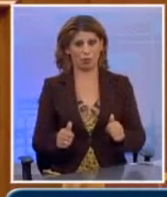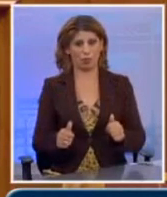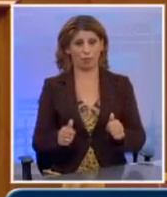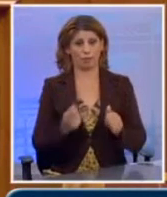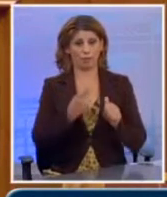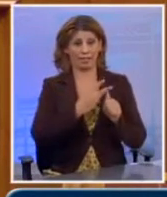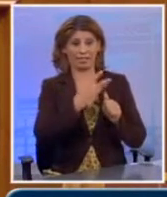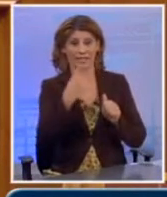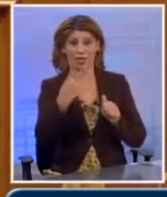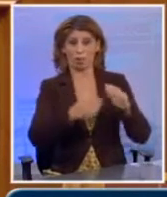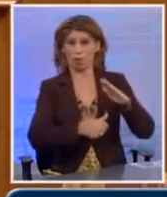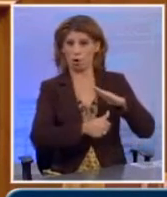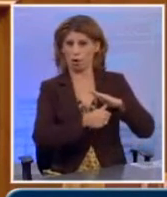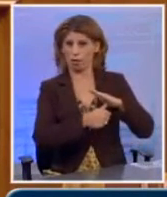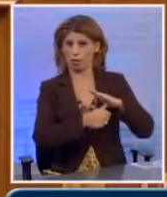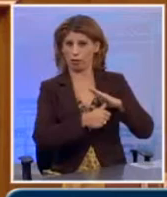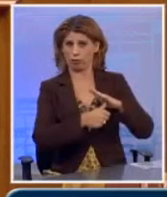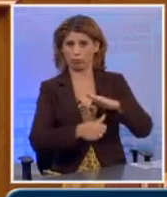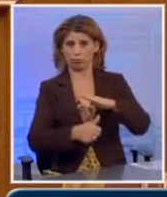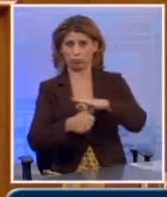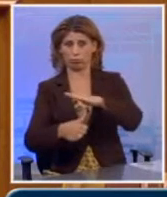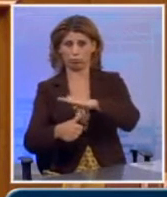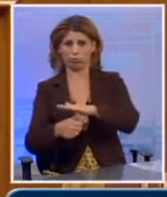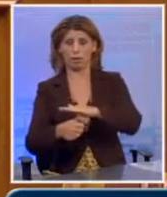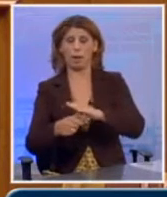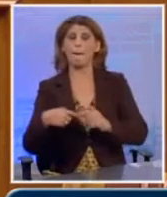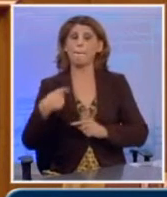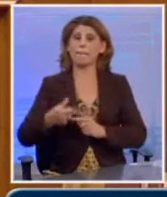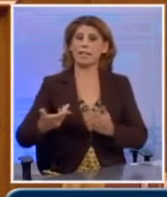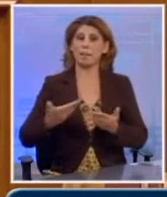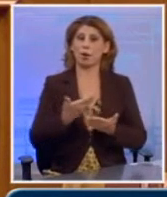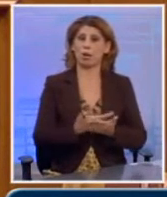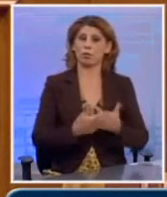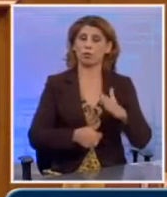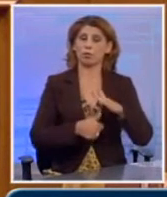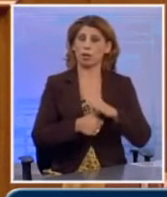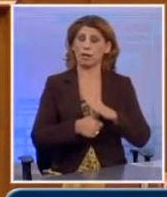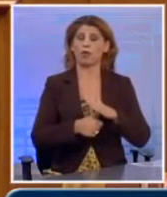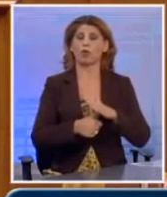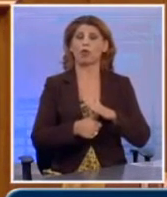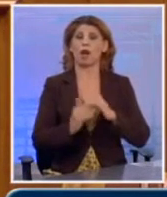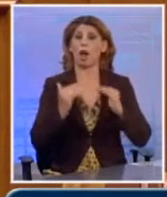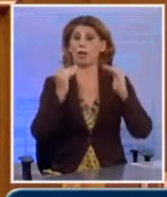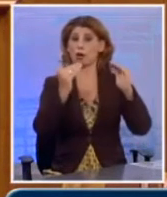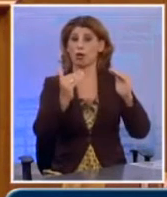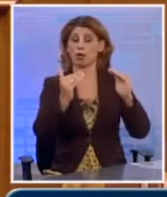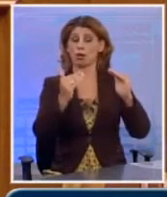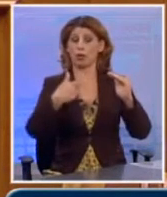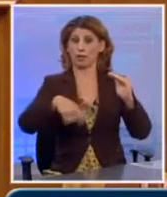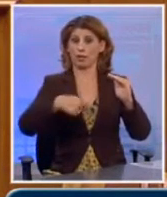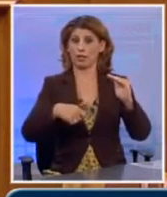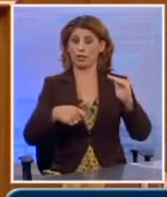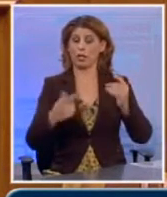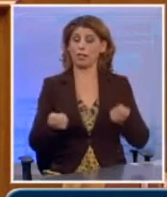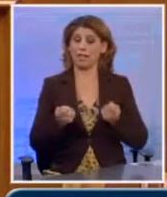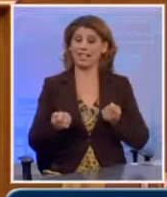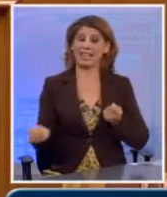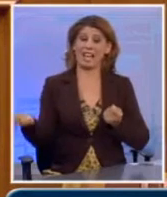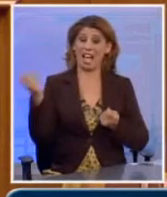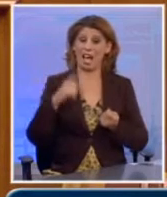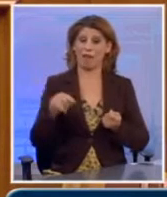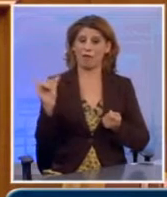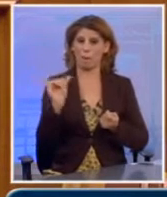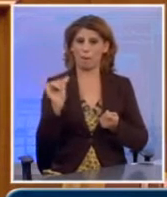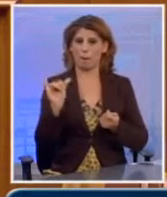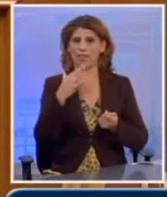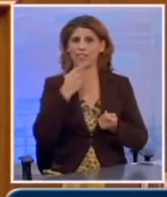τριών Προέδρων, το οποίο σας διαβάζω. Μετά από αίτημα των Προέδρων των δικαστηρίων, θα πραγματοποιηθεί αύριο Πέμπτη, άρα